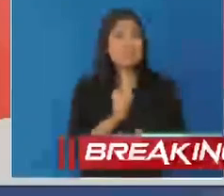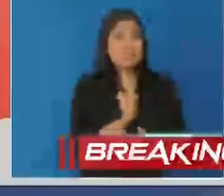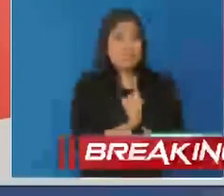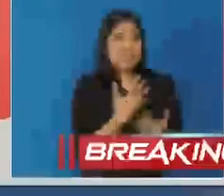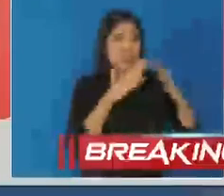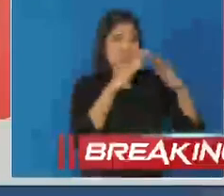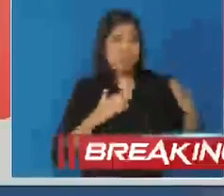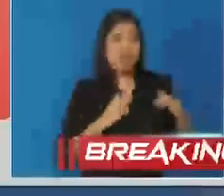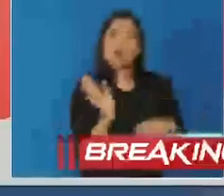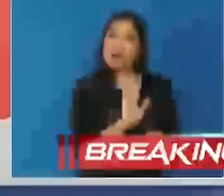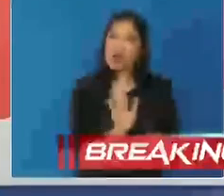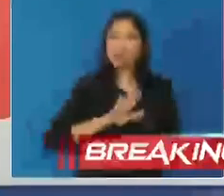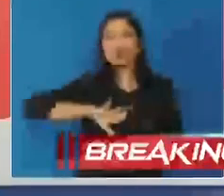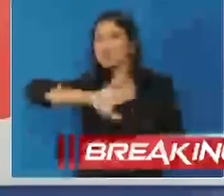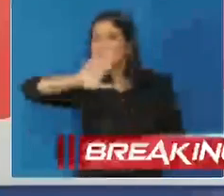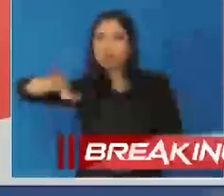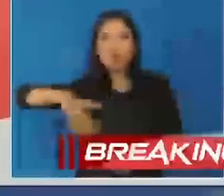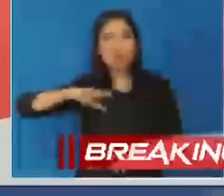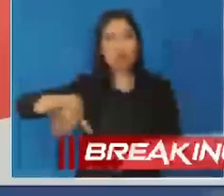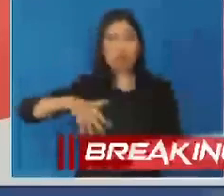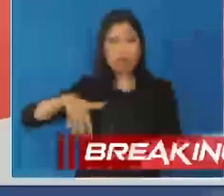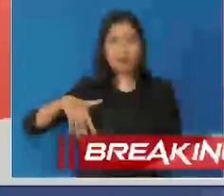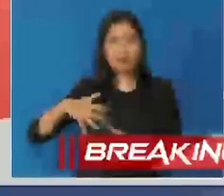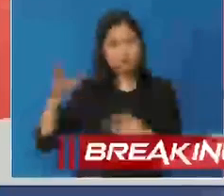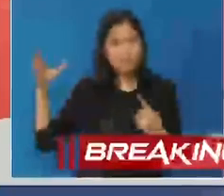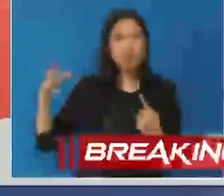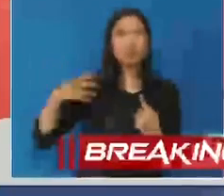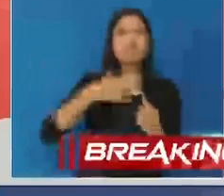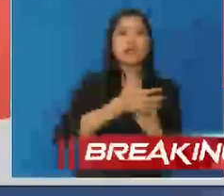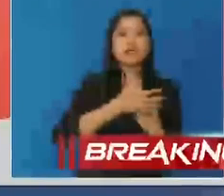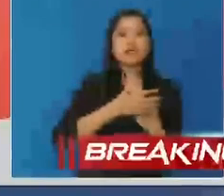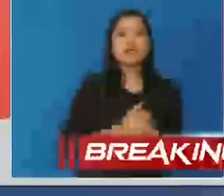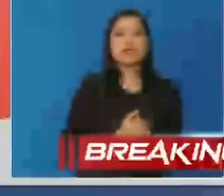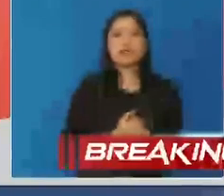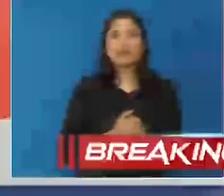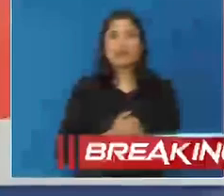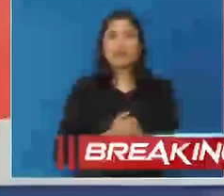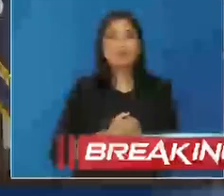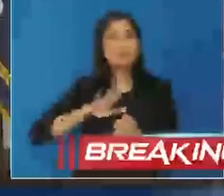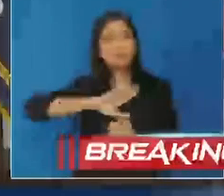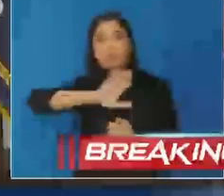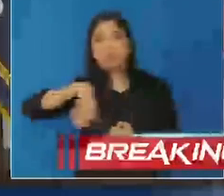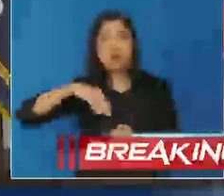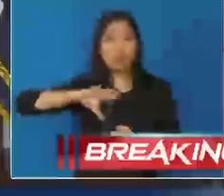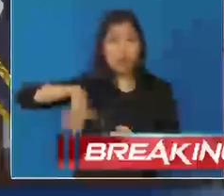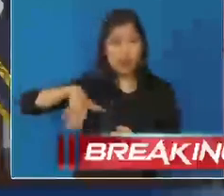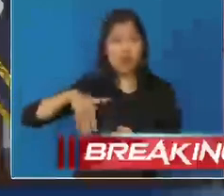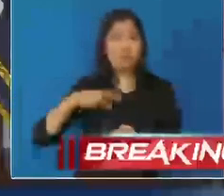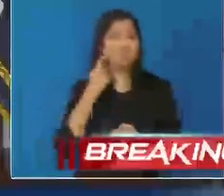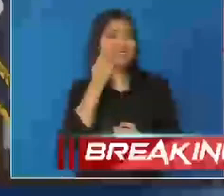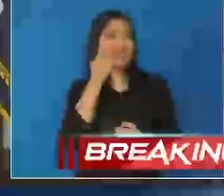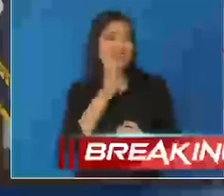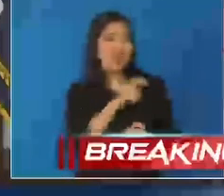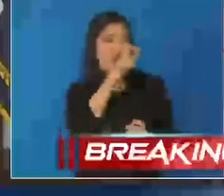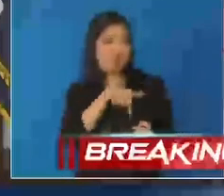semua keluarga akan melindungi dan semua keluarga sudah bertekad untuk menjaga akar yang sakit